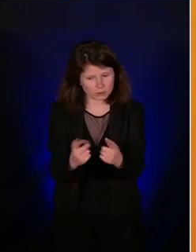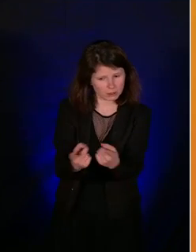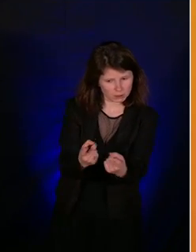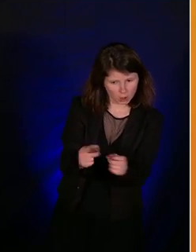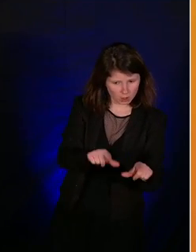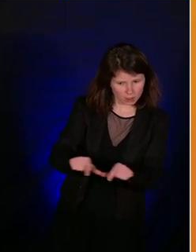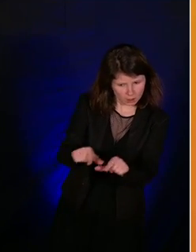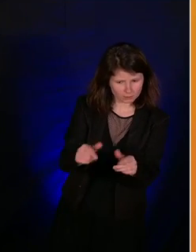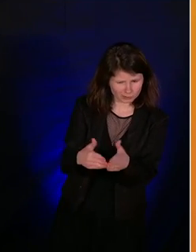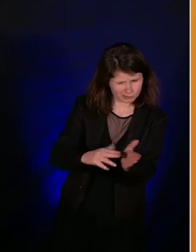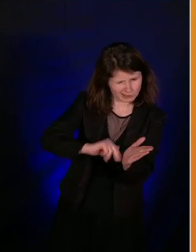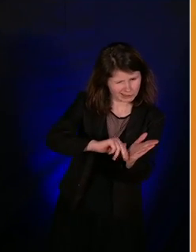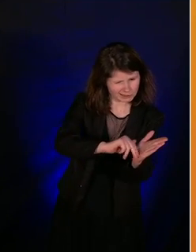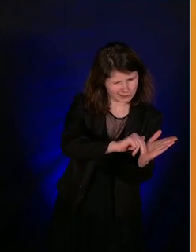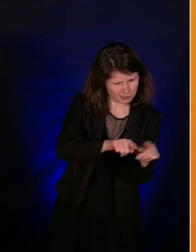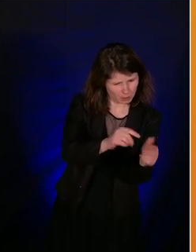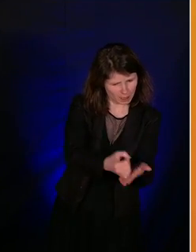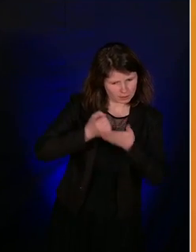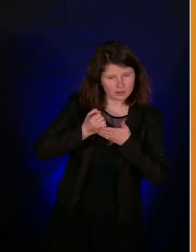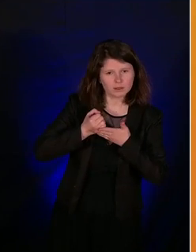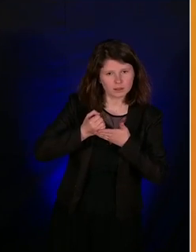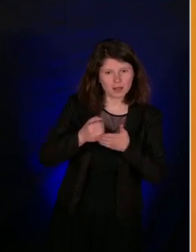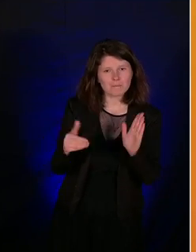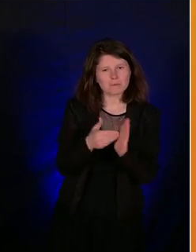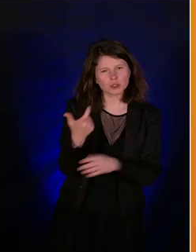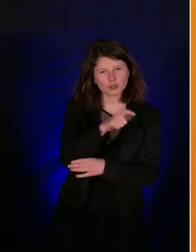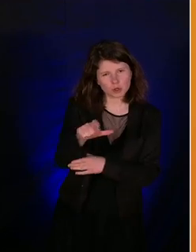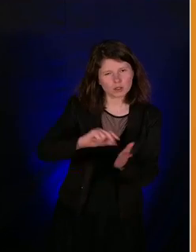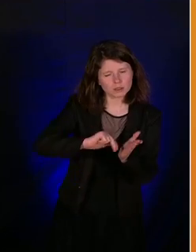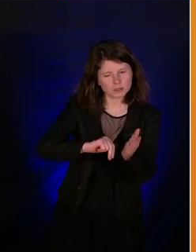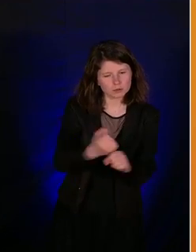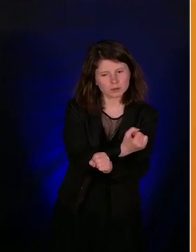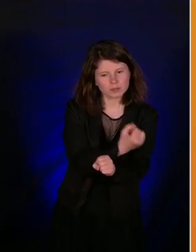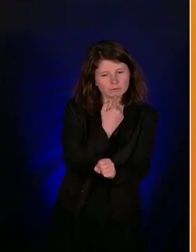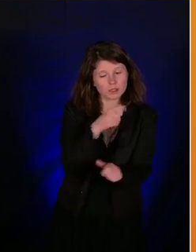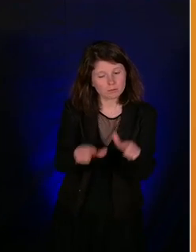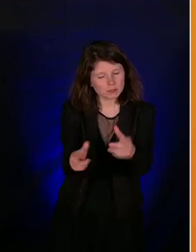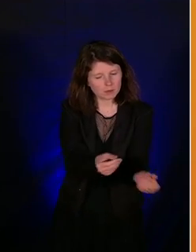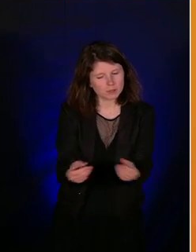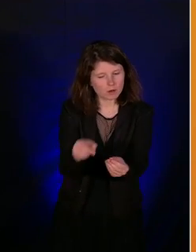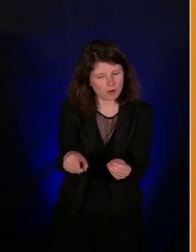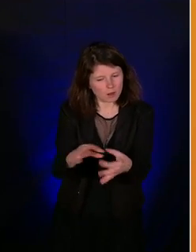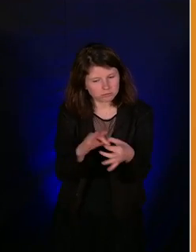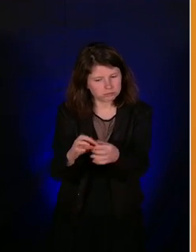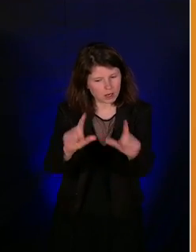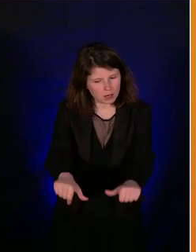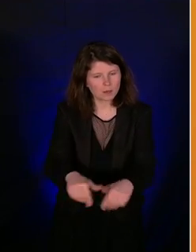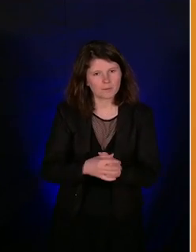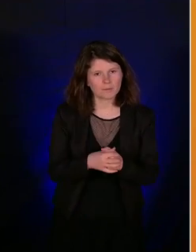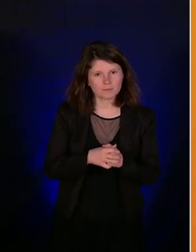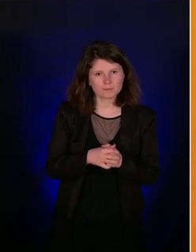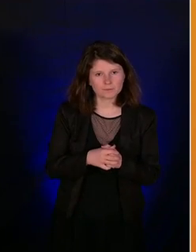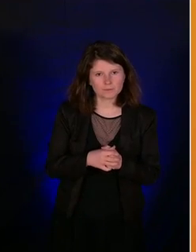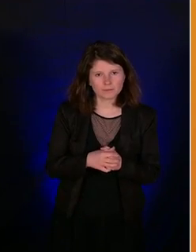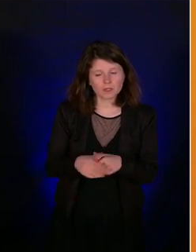elle a recueilli plus de 1200 signatures ça témoigne du fort soutien de la clientèle et des habitants de ce quartier dont la solidarité financière via la caisse de